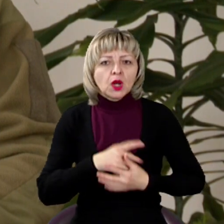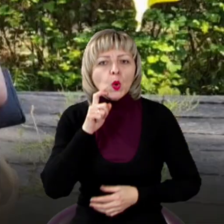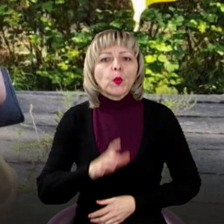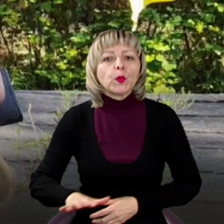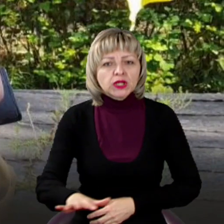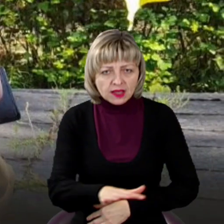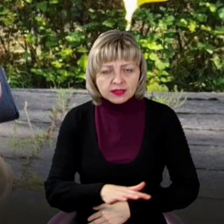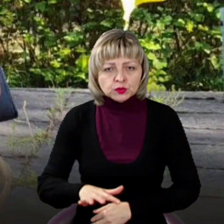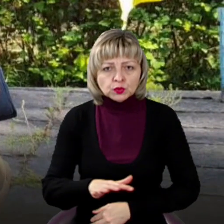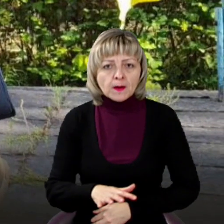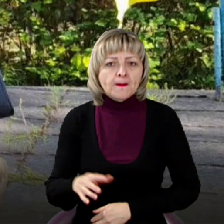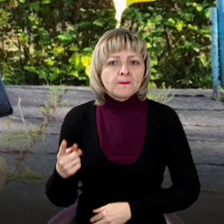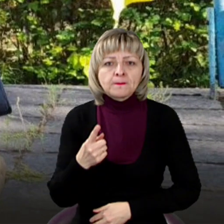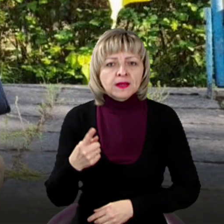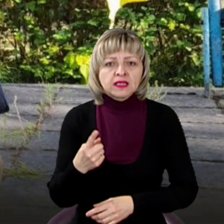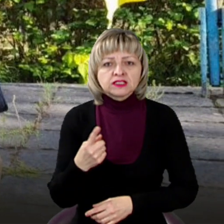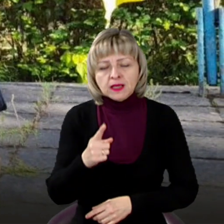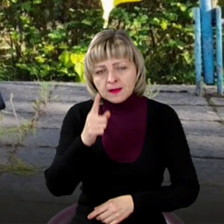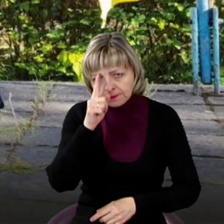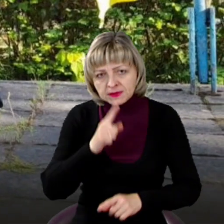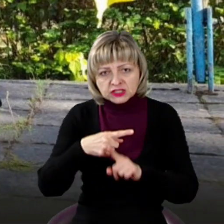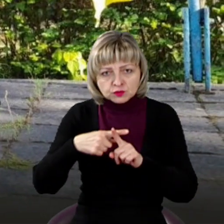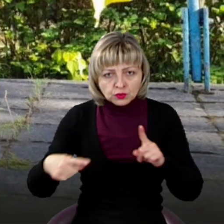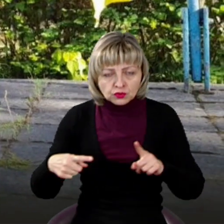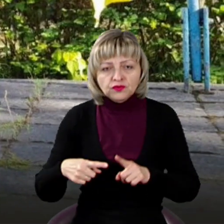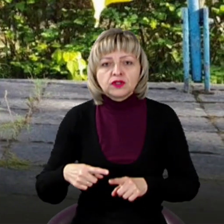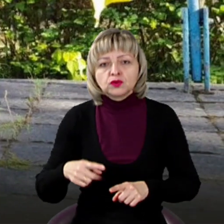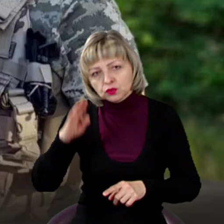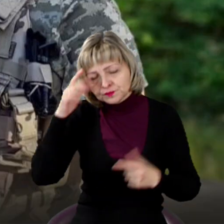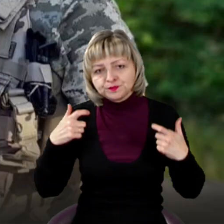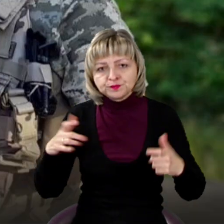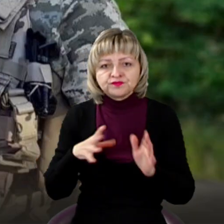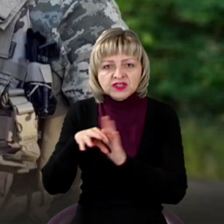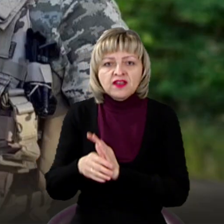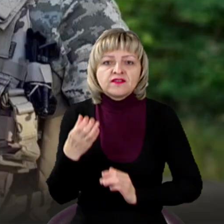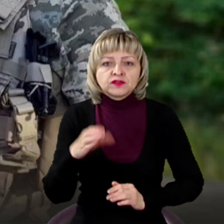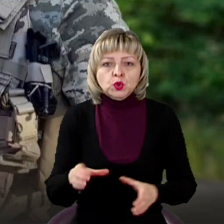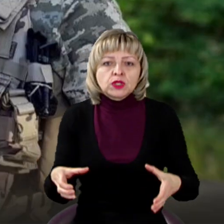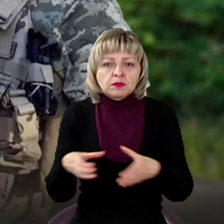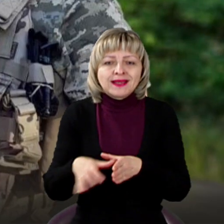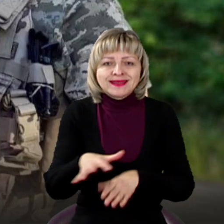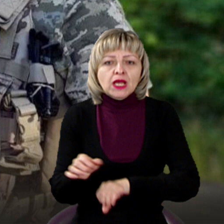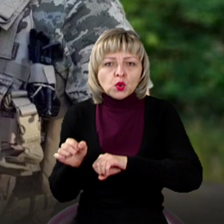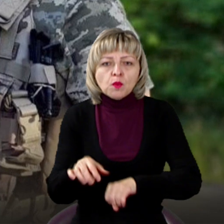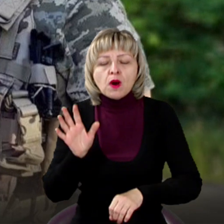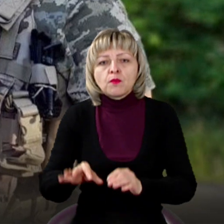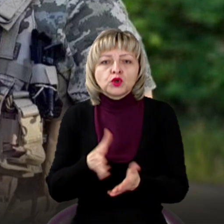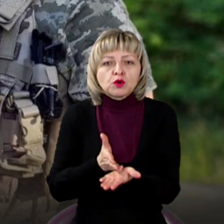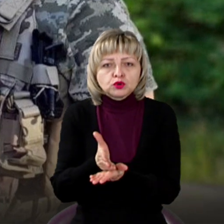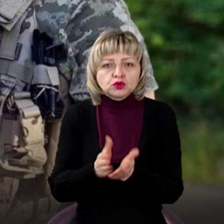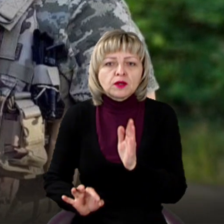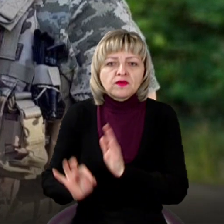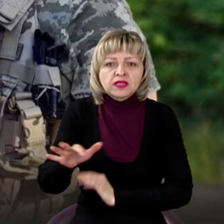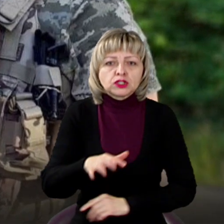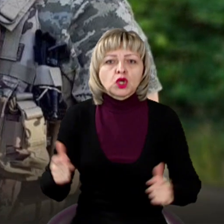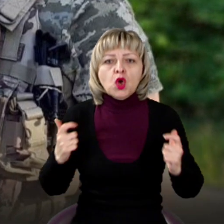Україну. Перших півтора місяці лейтенант Олександр Остапук був у сотій бригаді тероборони Волині, потім ніс службу на Сході, був